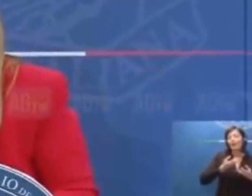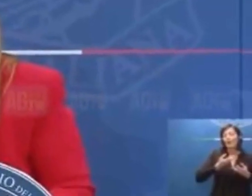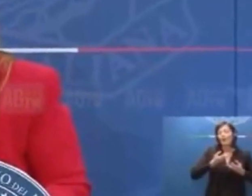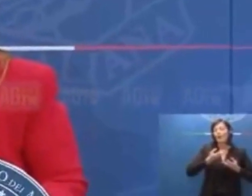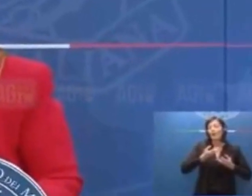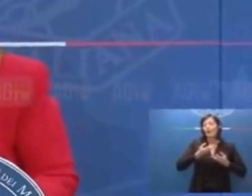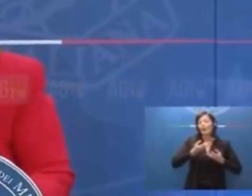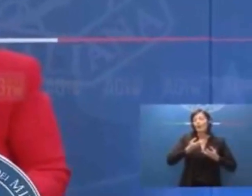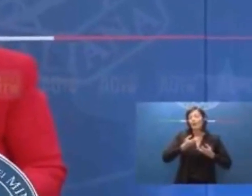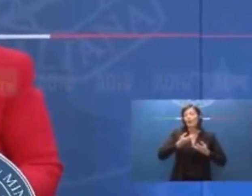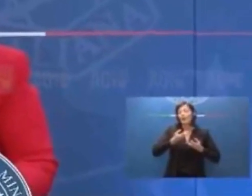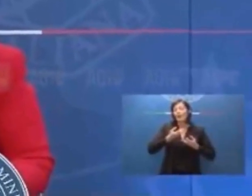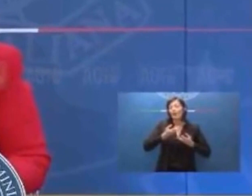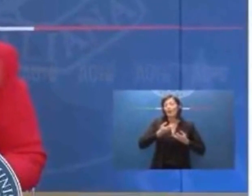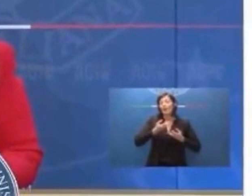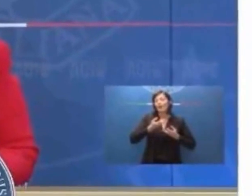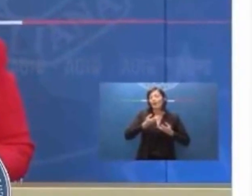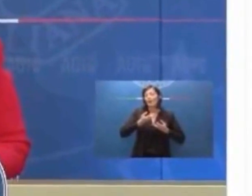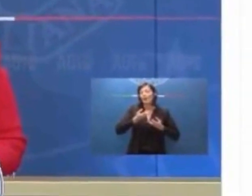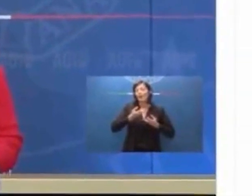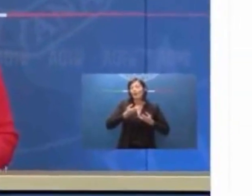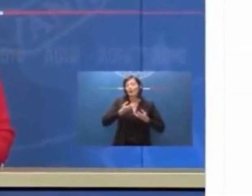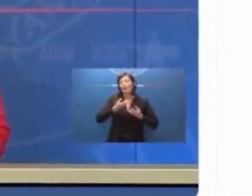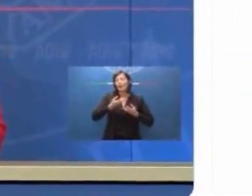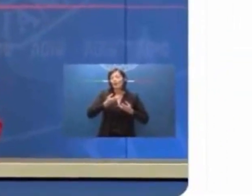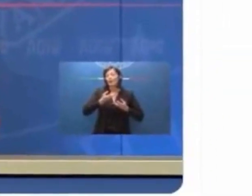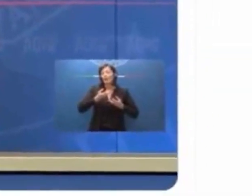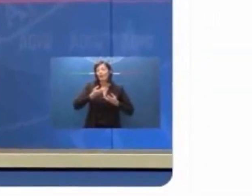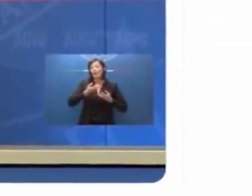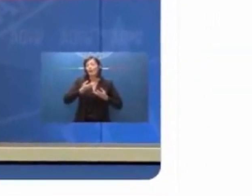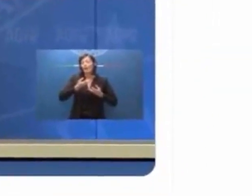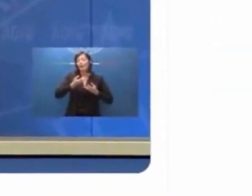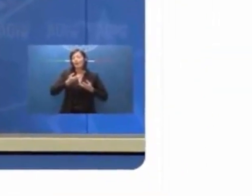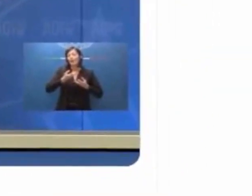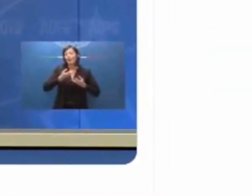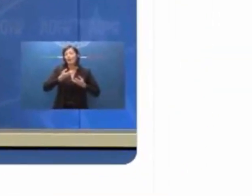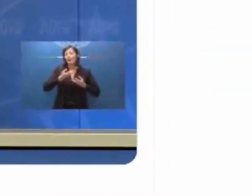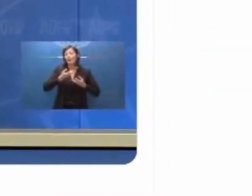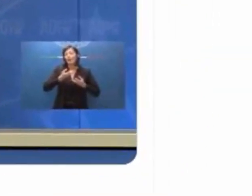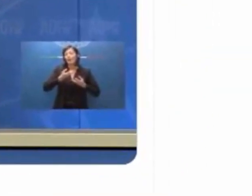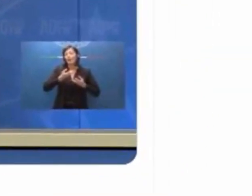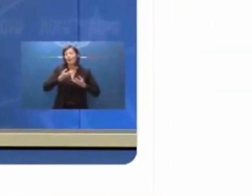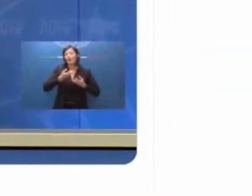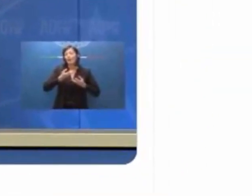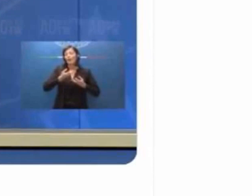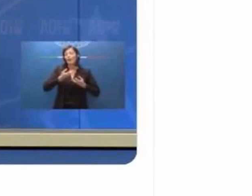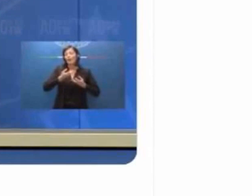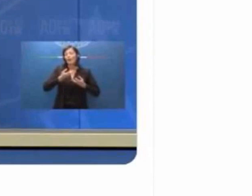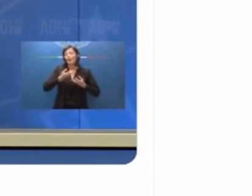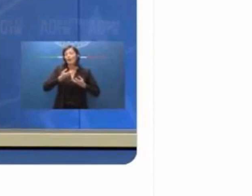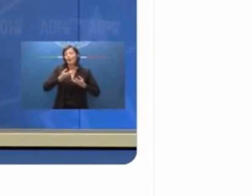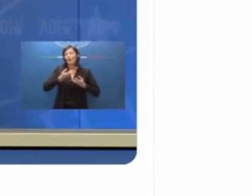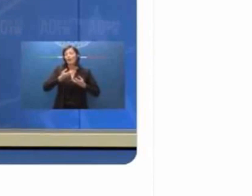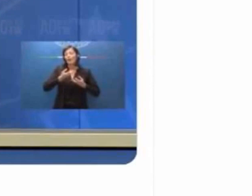civili? Poco dopo è arrivata la replica della giornalista, caro Crosetto, qui mi pare che chi ha superato il